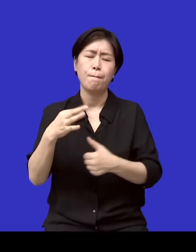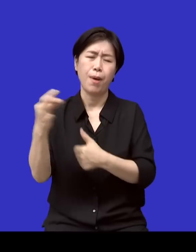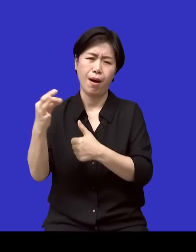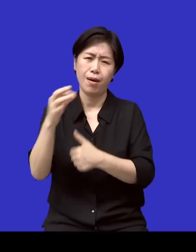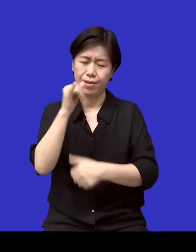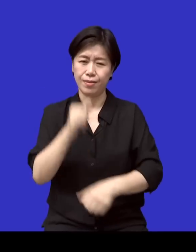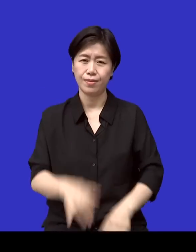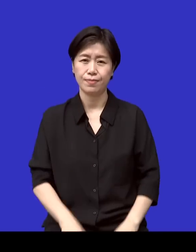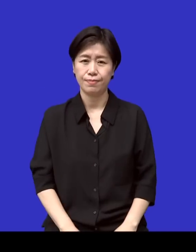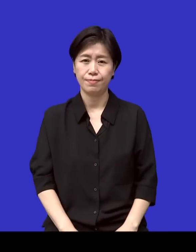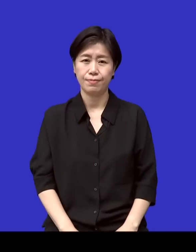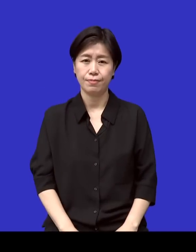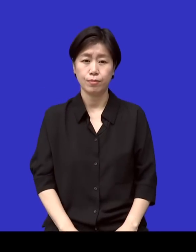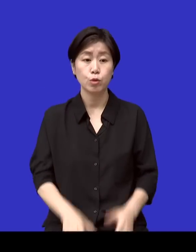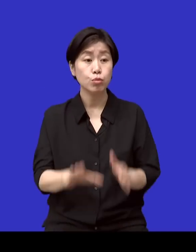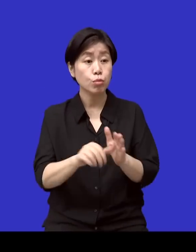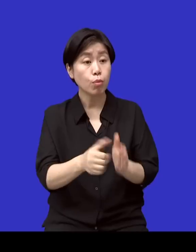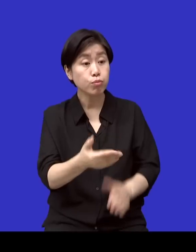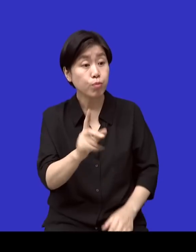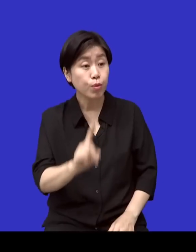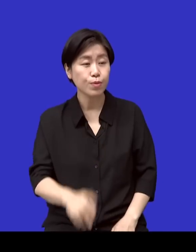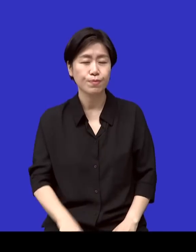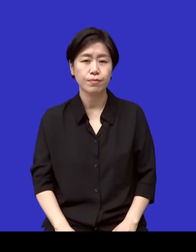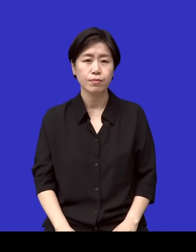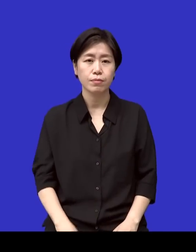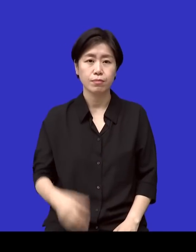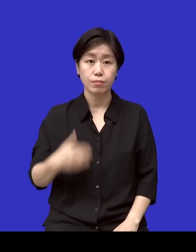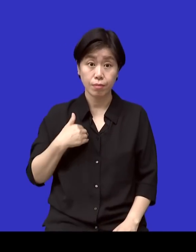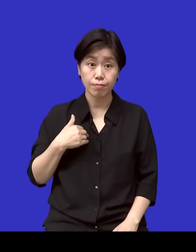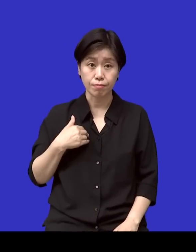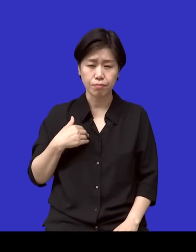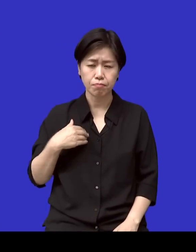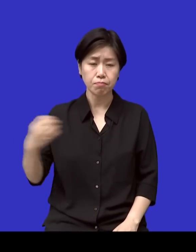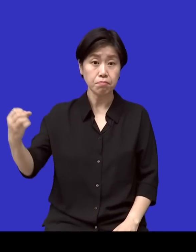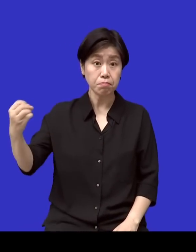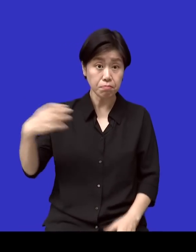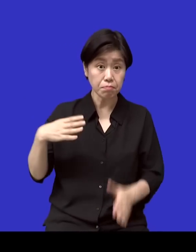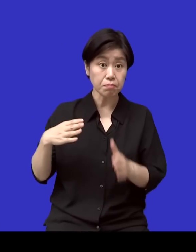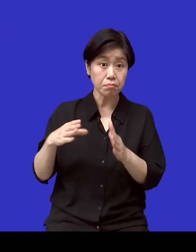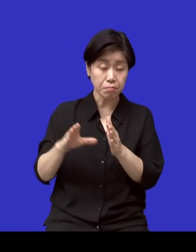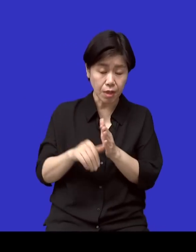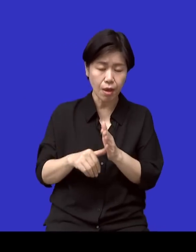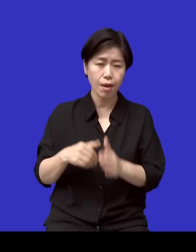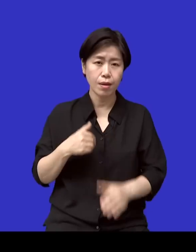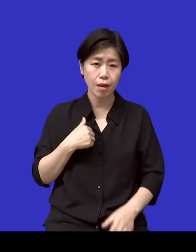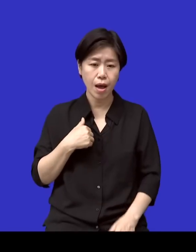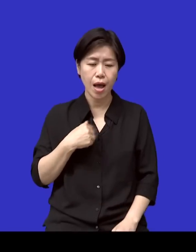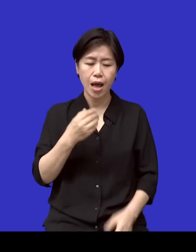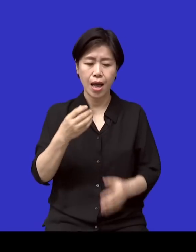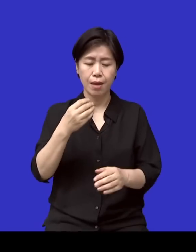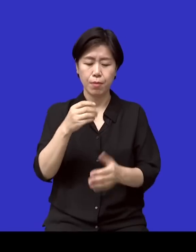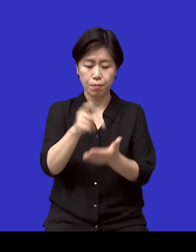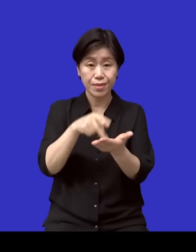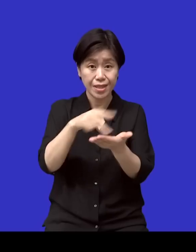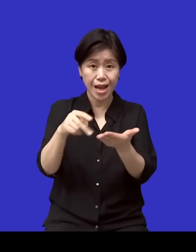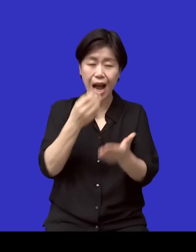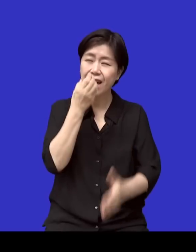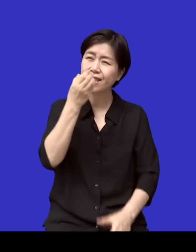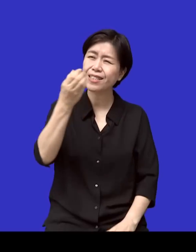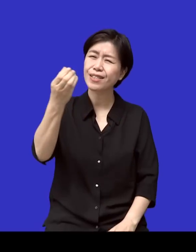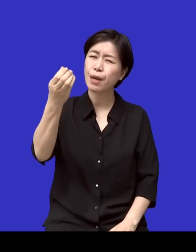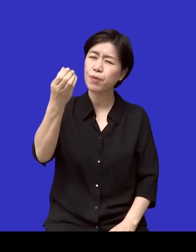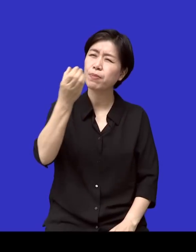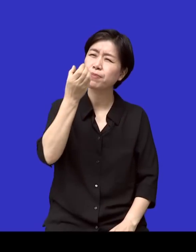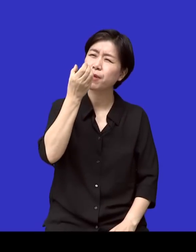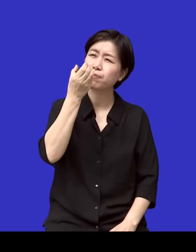먹고 있었어요. 피자 옆에 노란 거? 네, 술은 선수촌 반입 그죠? 금지라서 안 돼. 아니, 그 레몬. 아, 레몬,